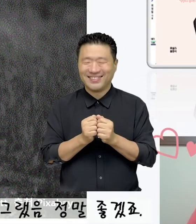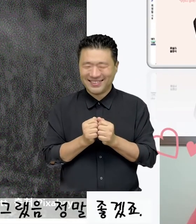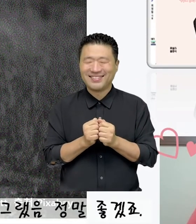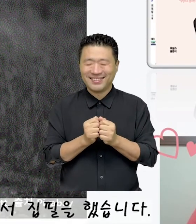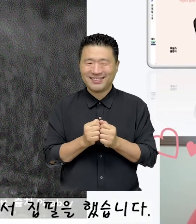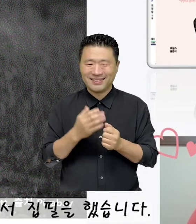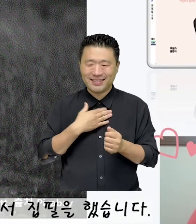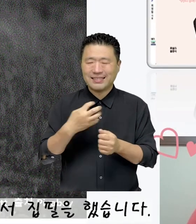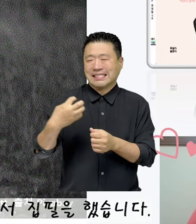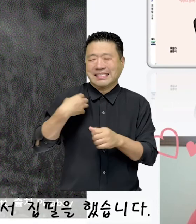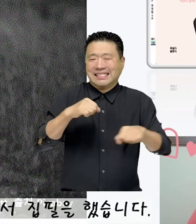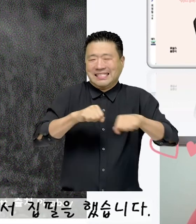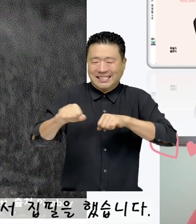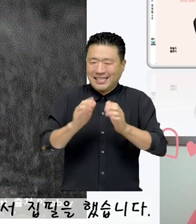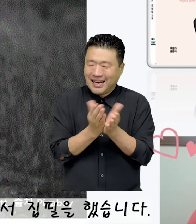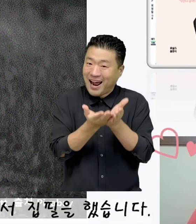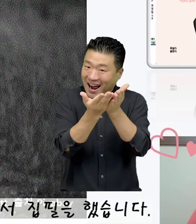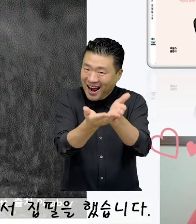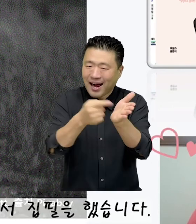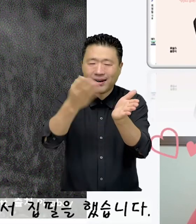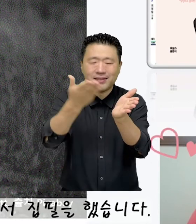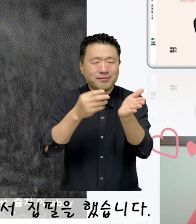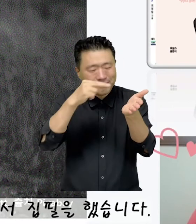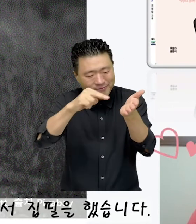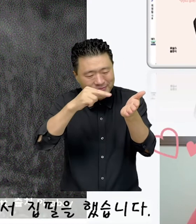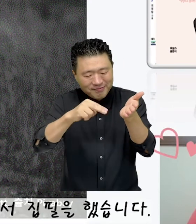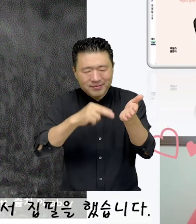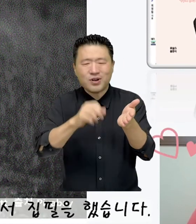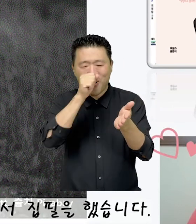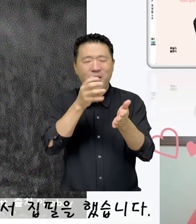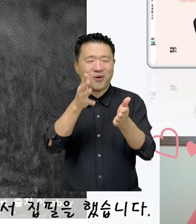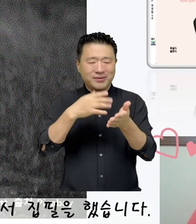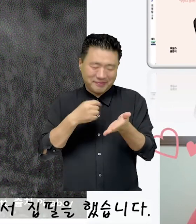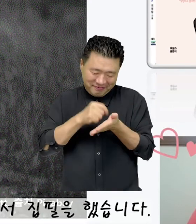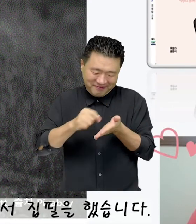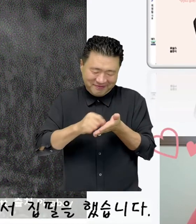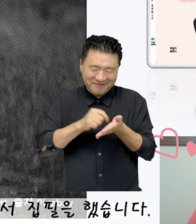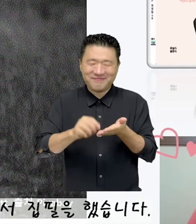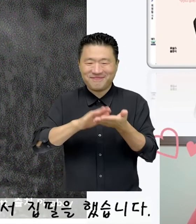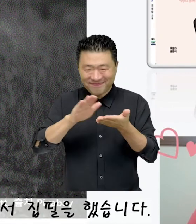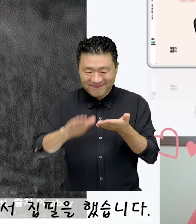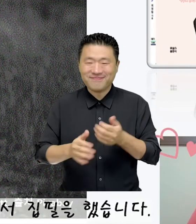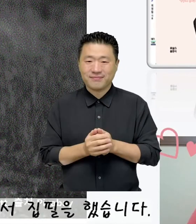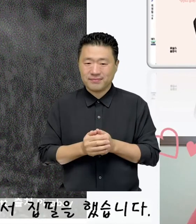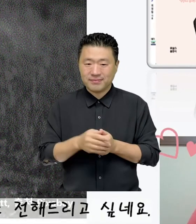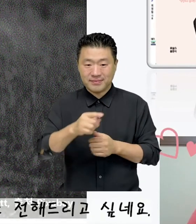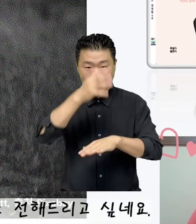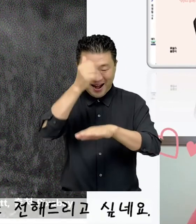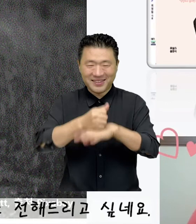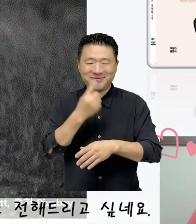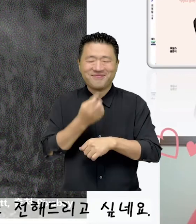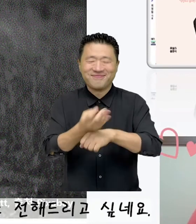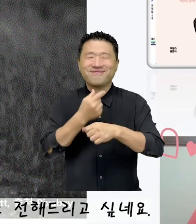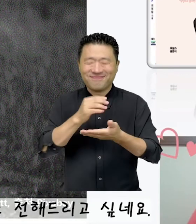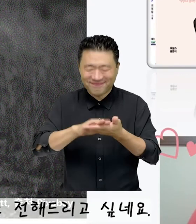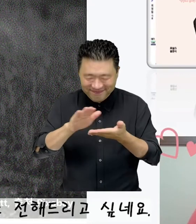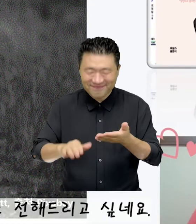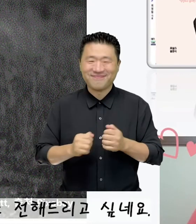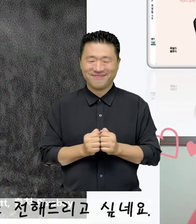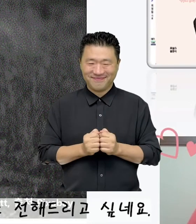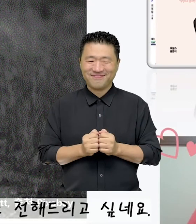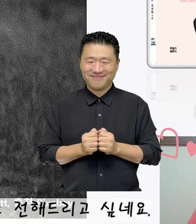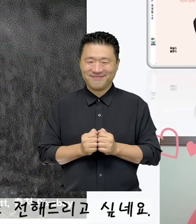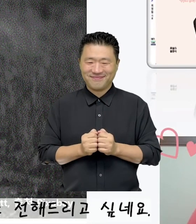좋겠죠. 저는 그런 역할을 이 책이 하면 좋겠다라는 생각을 하면서 집필을 했습니다. 이 얘기를 마지막으로